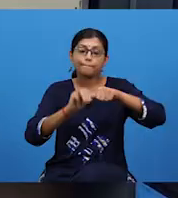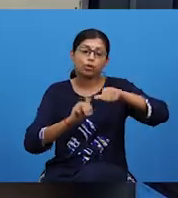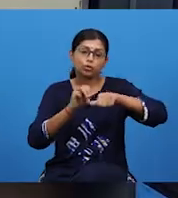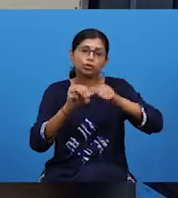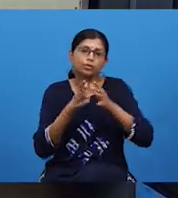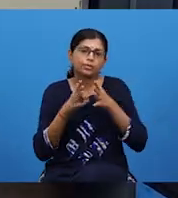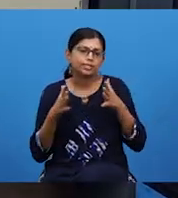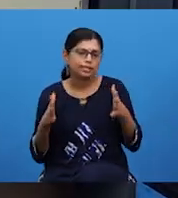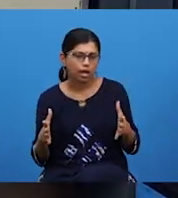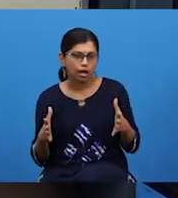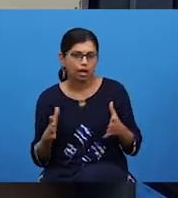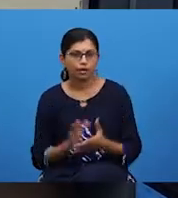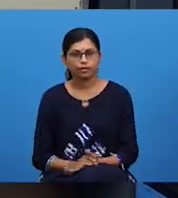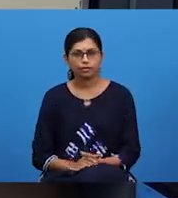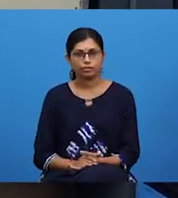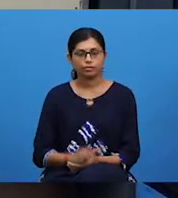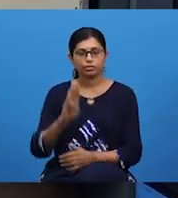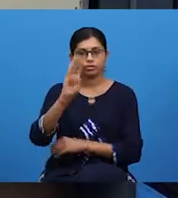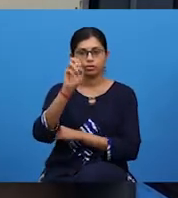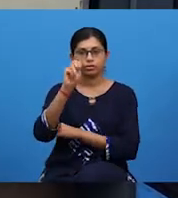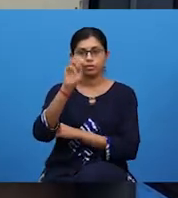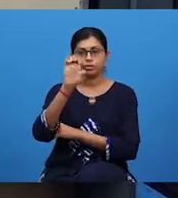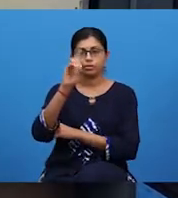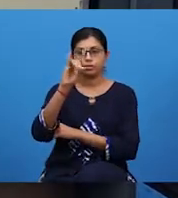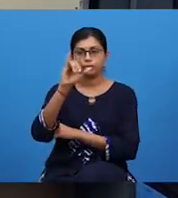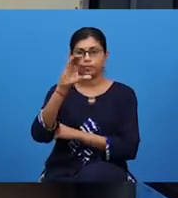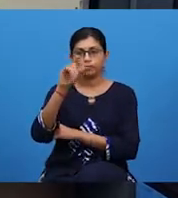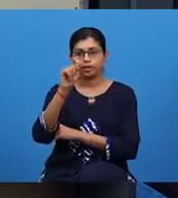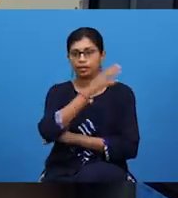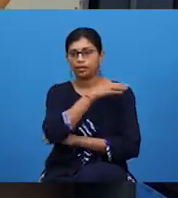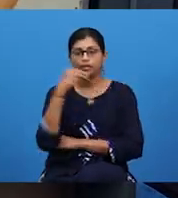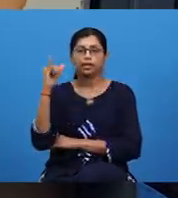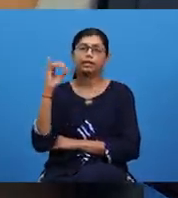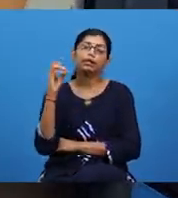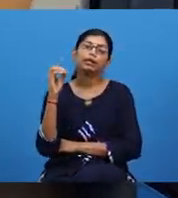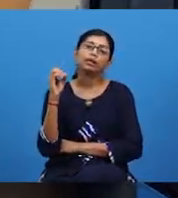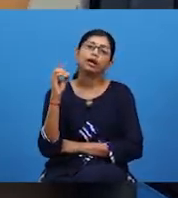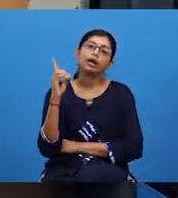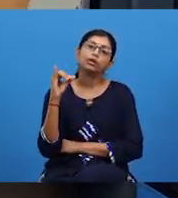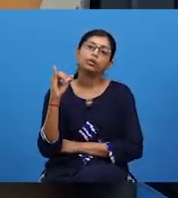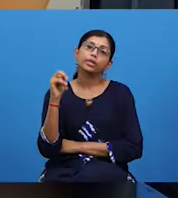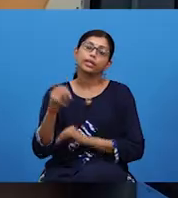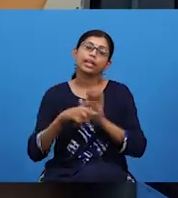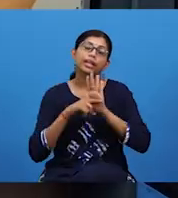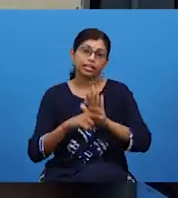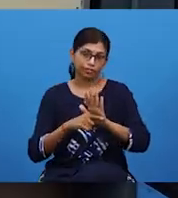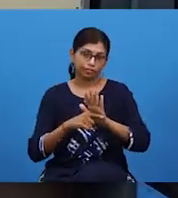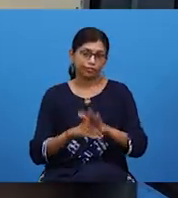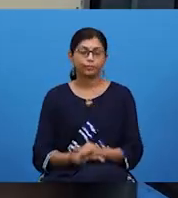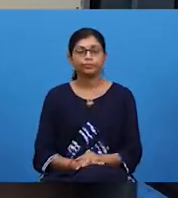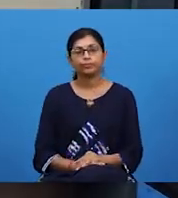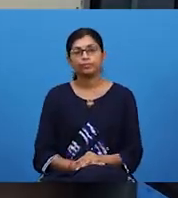dan ujian iodin adalah kedua-dua negatif. Okey, tiada berubah. Manakala untuk